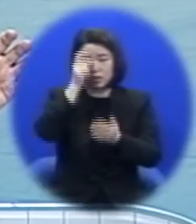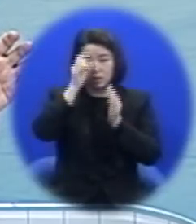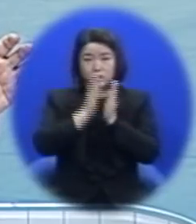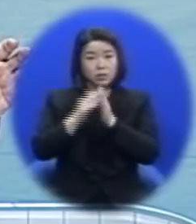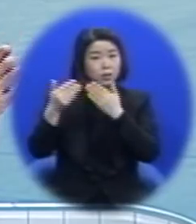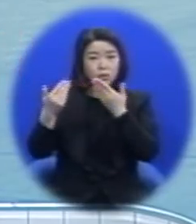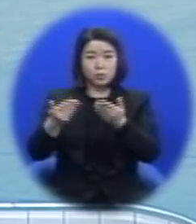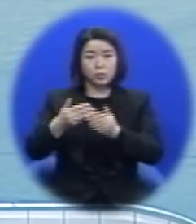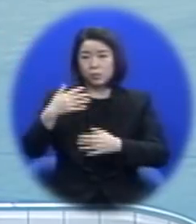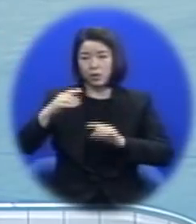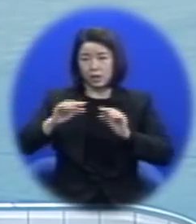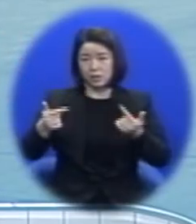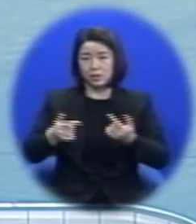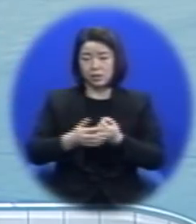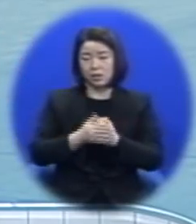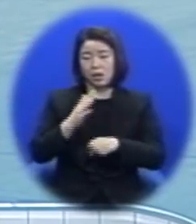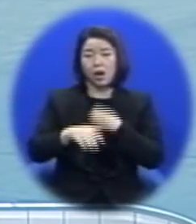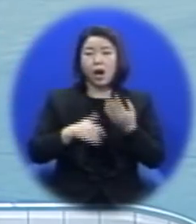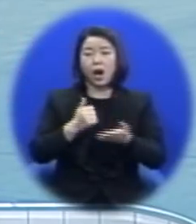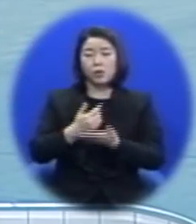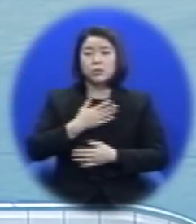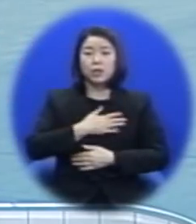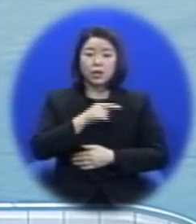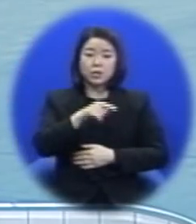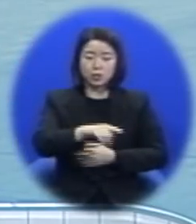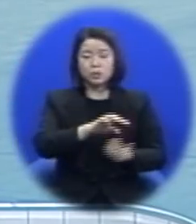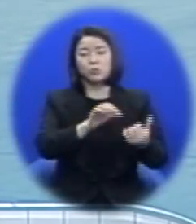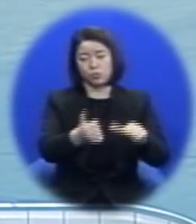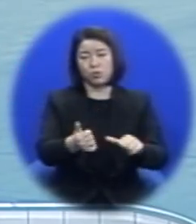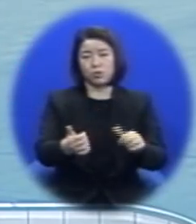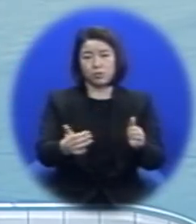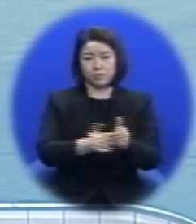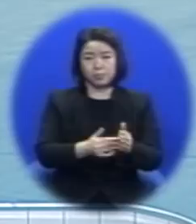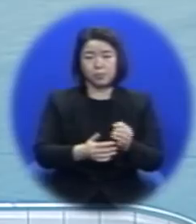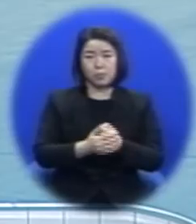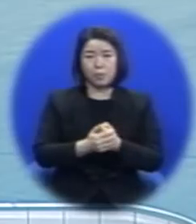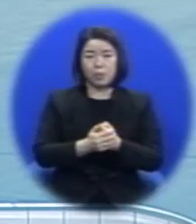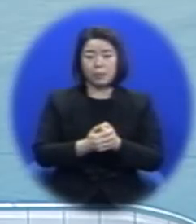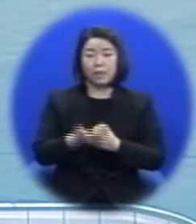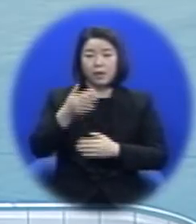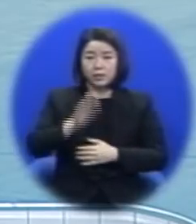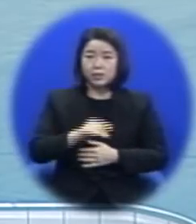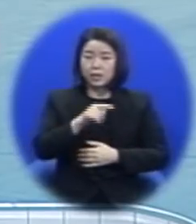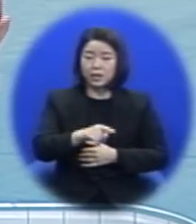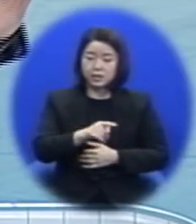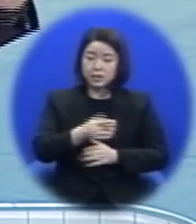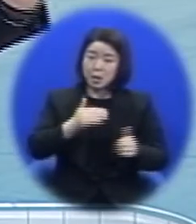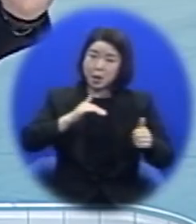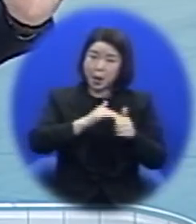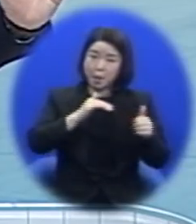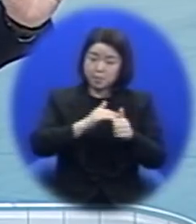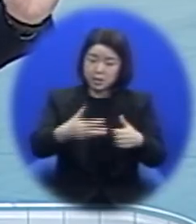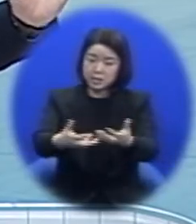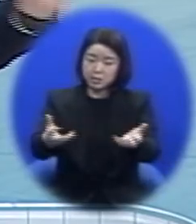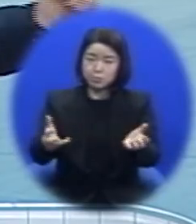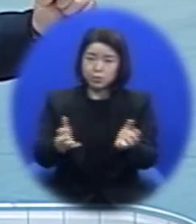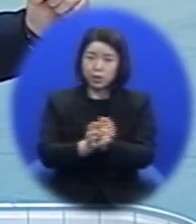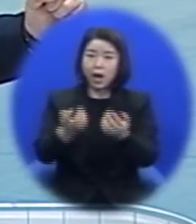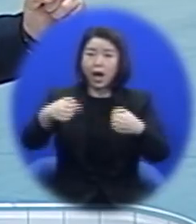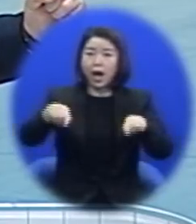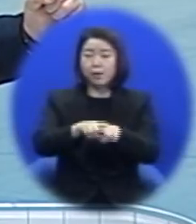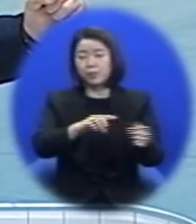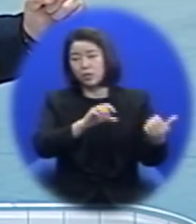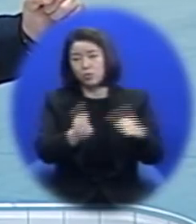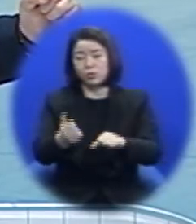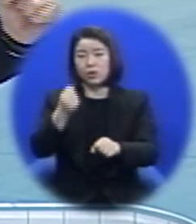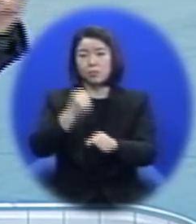했습니다. 하나님, 제가 여기서 죽겠습니다. 그러나 이 블레셋 이 무리들과 함께 죽게